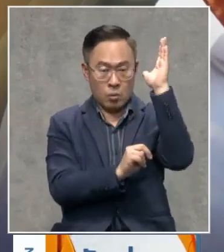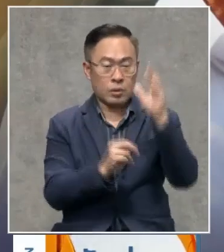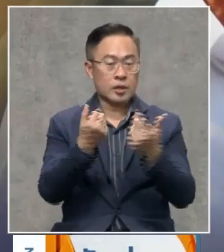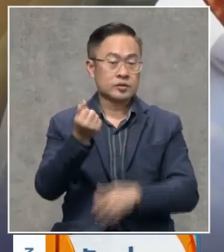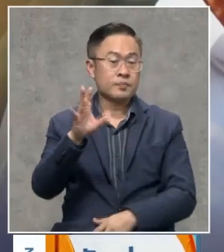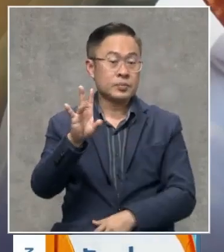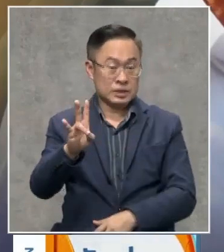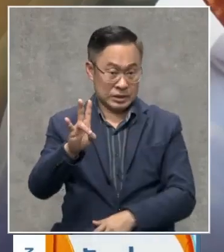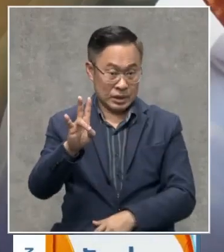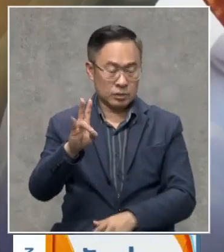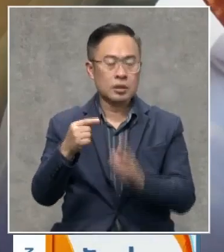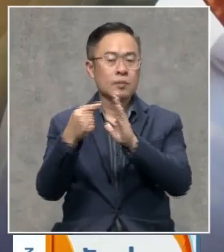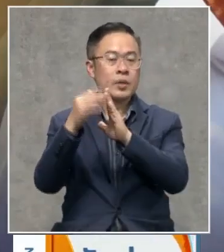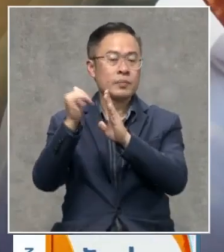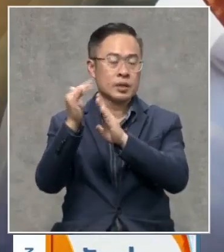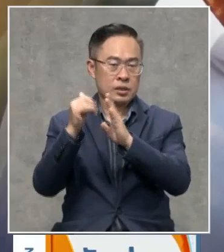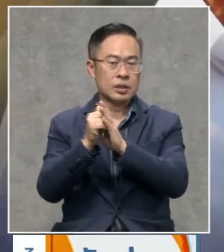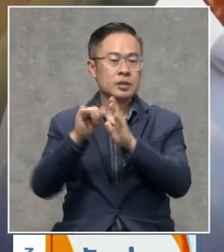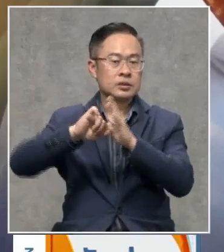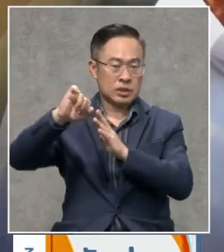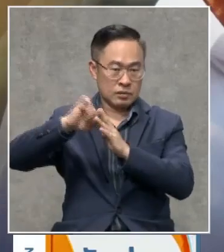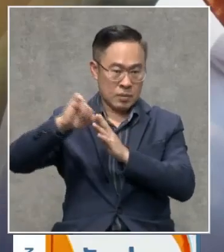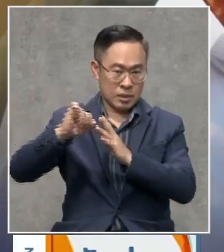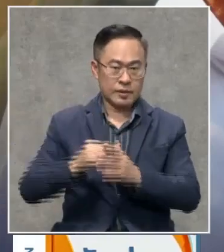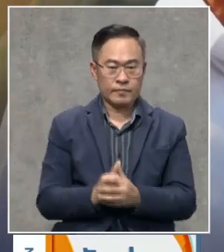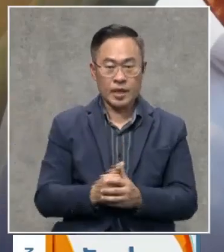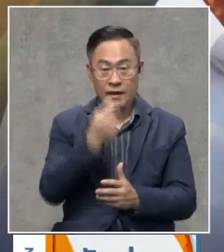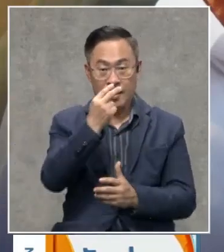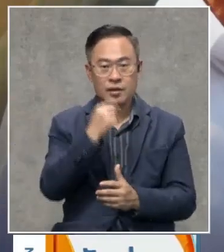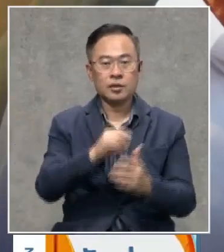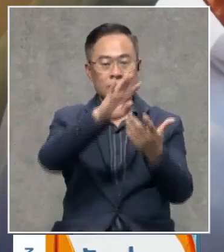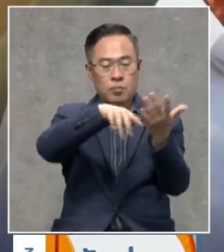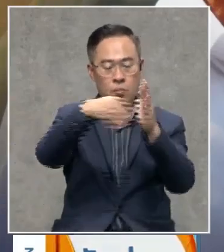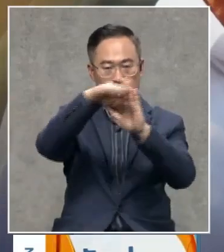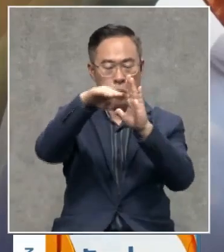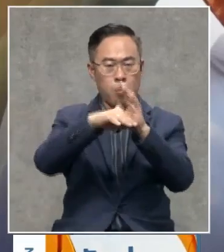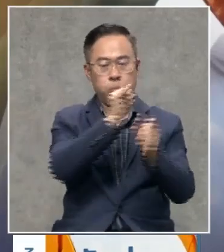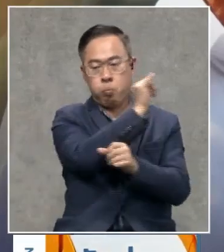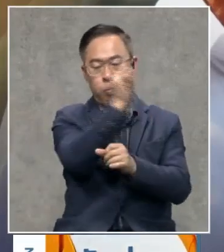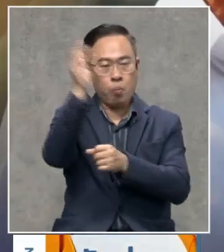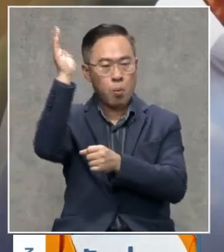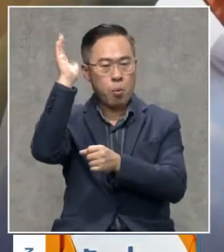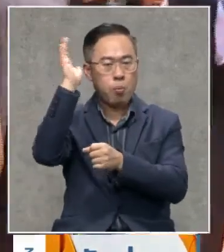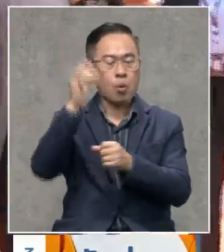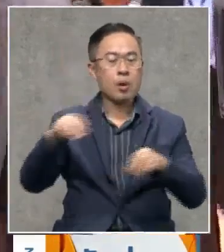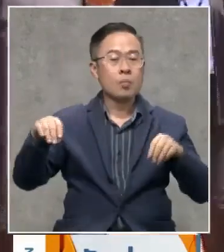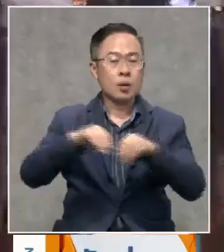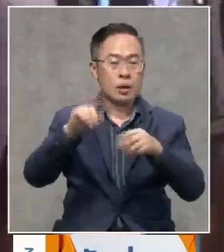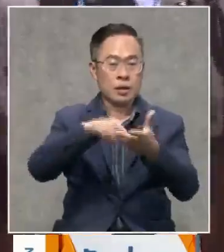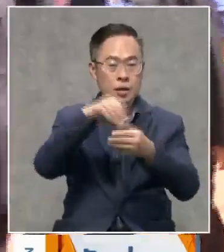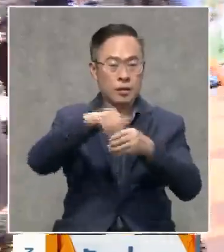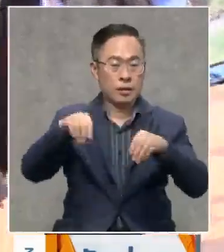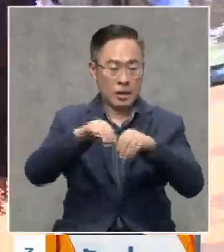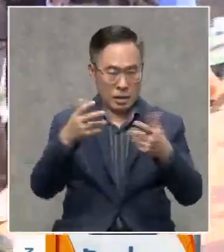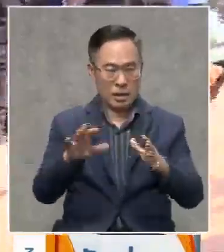ย17มีนาคมขึ้นเหนือค่ะจะไปเชียงใหม่นะคะซึ่งก็ต้องบอกว่าเป็นการลงพื้นที่ต่อเนื่องในช่วงปลายรัฐบาลนะคะ